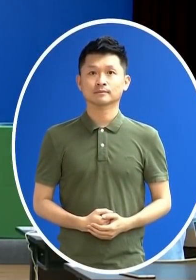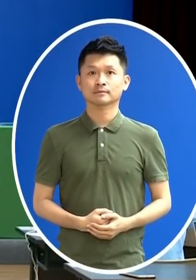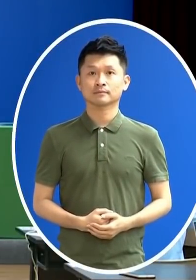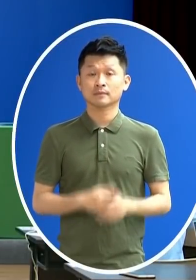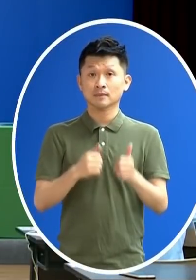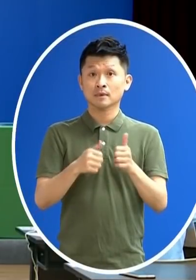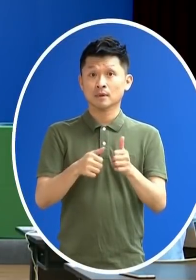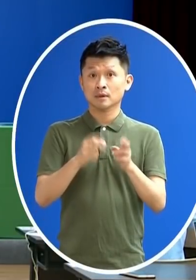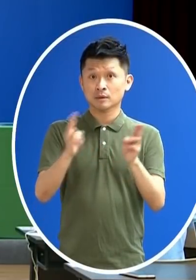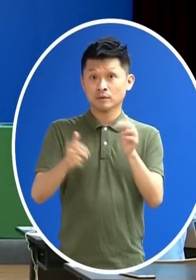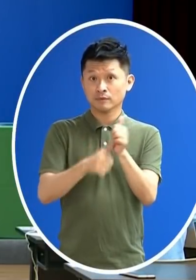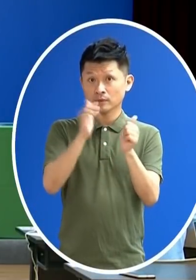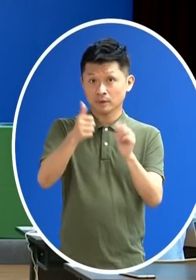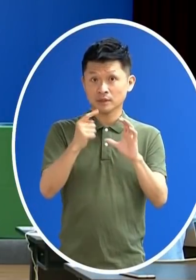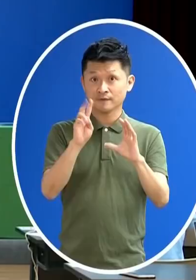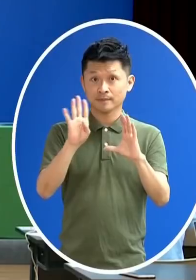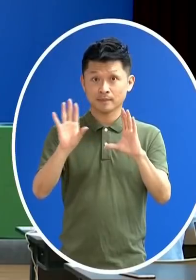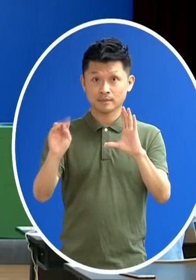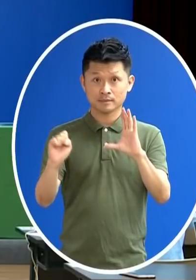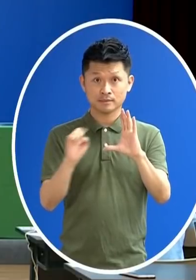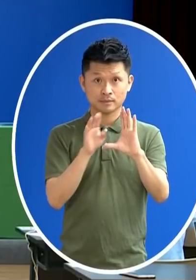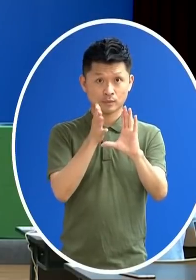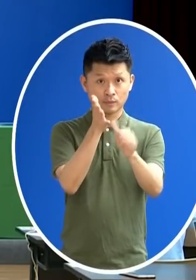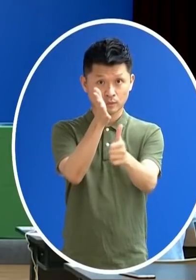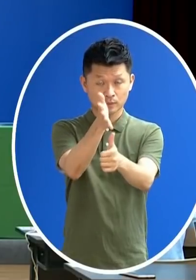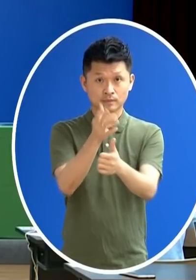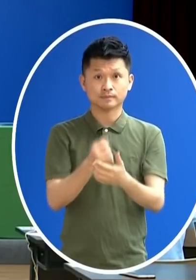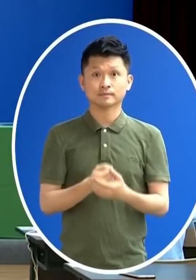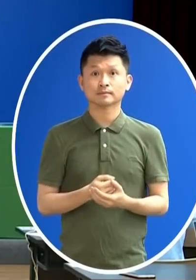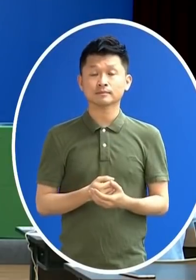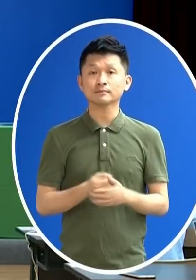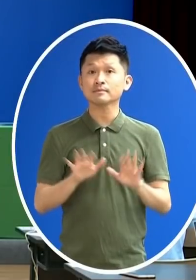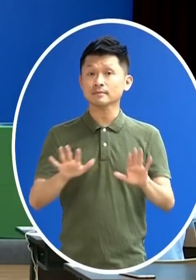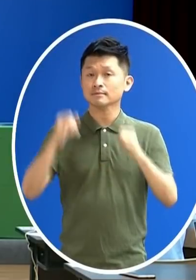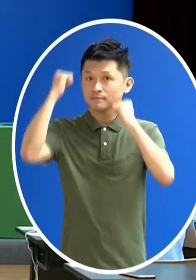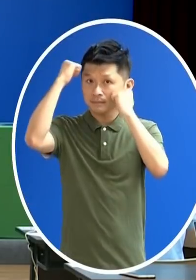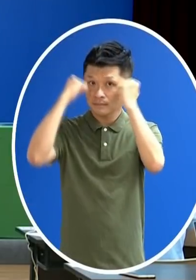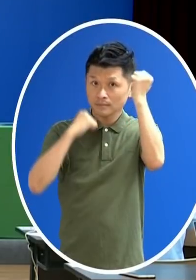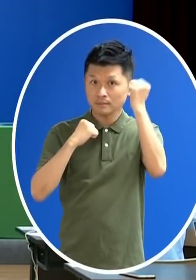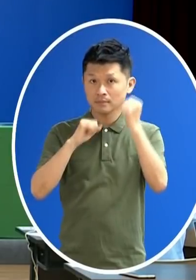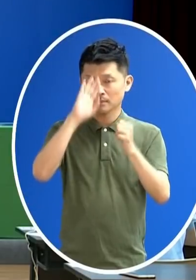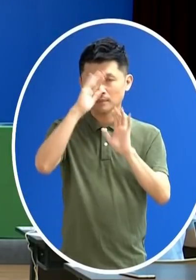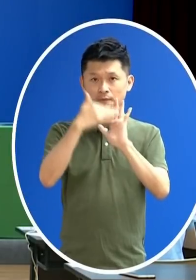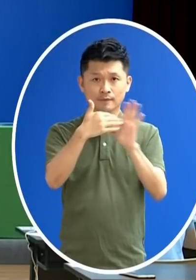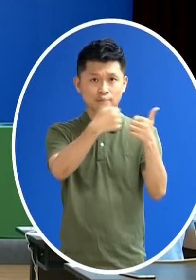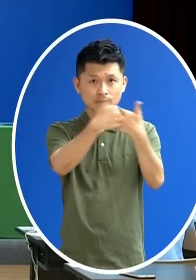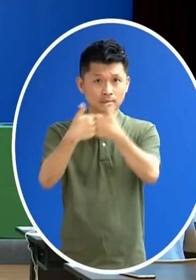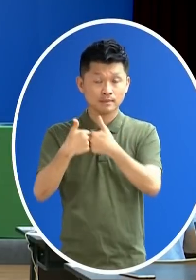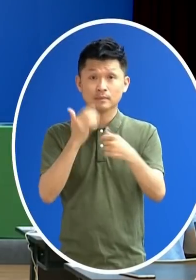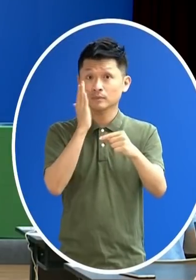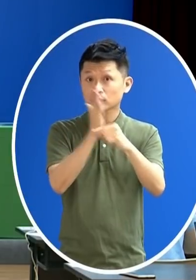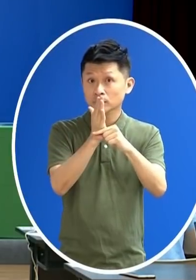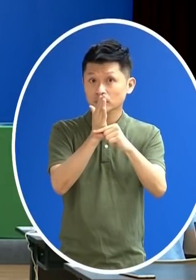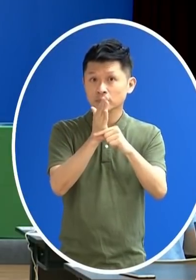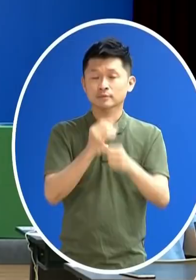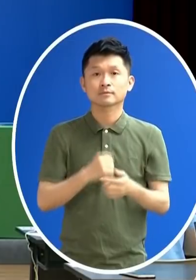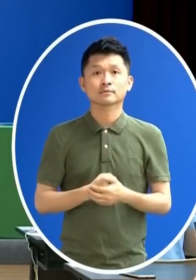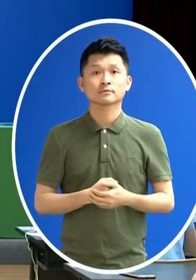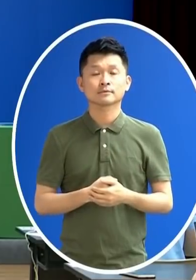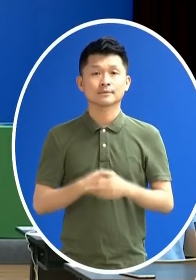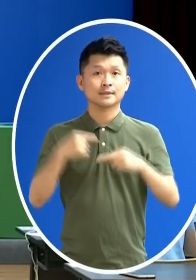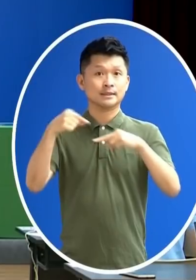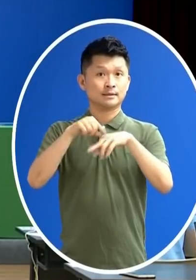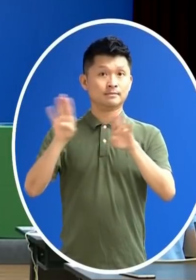副指挥官好 ，TVBS 提问有几个问题哦，一个是想问一下，今天早上的防疫会议上，其中跟金